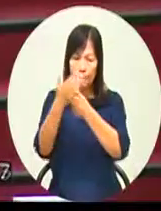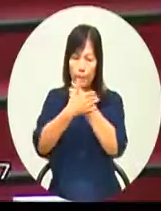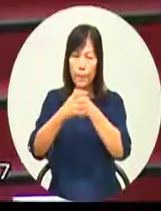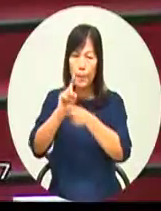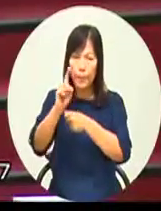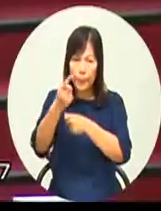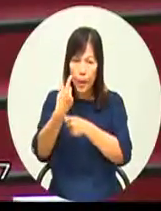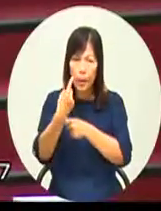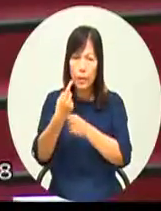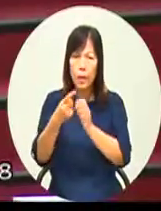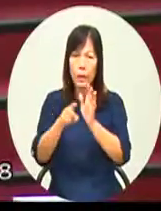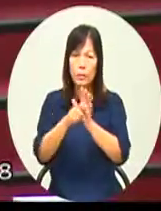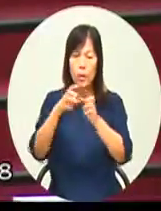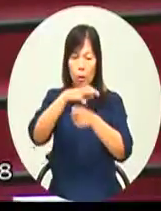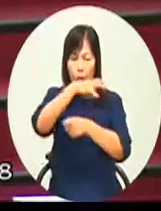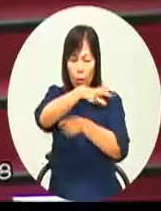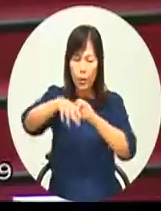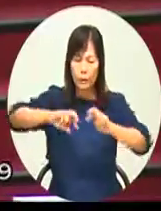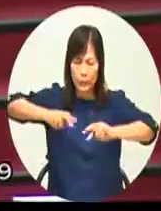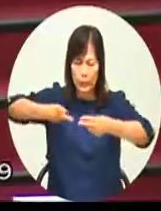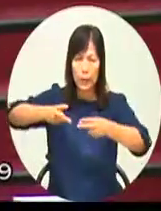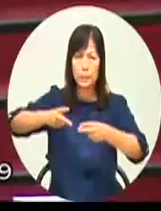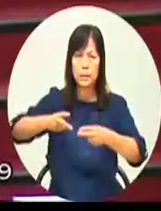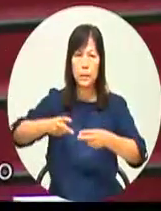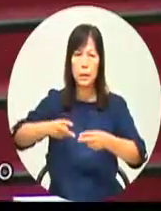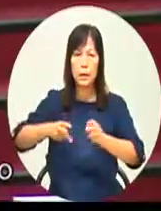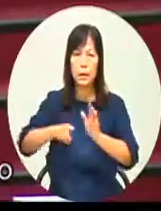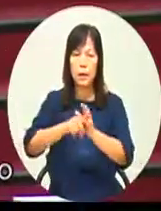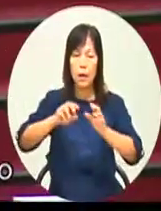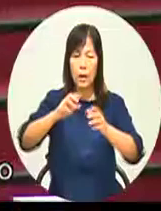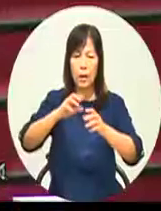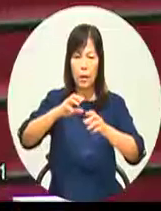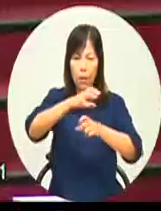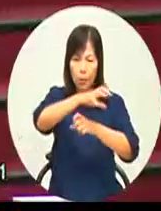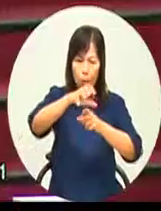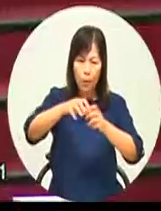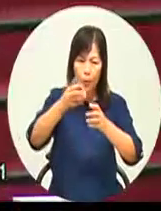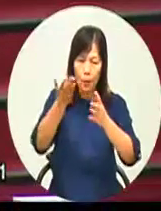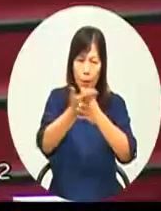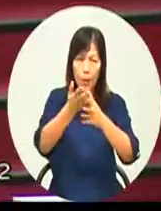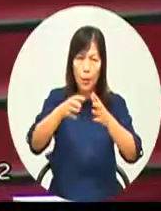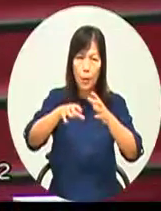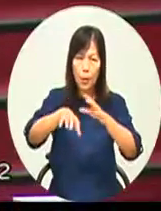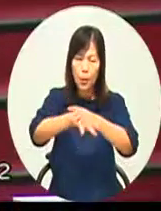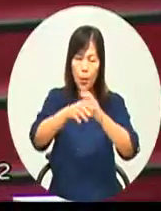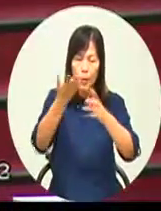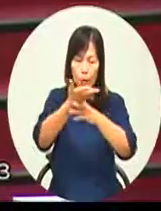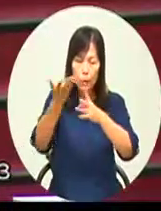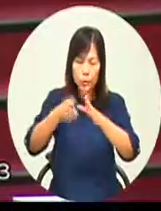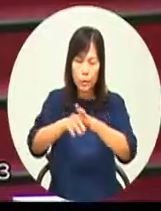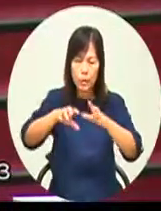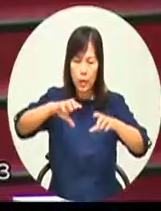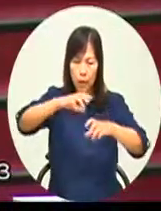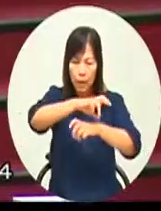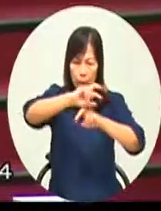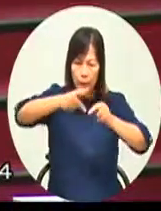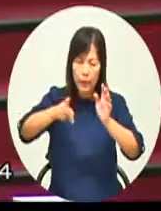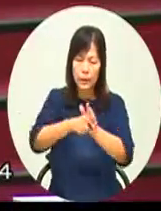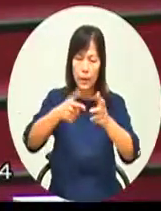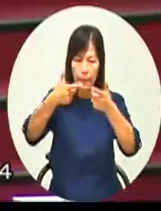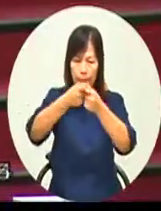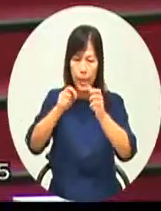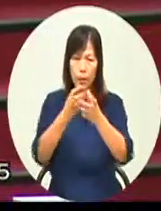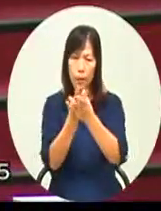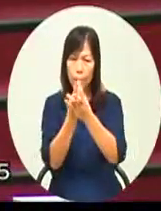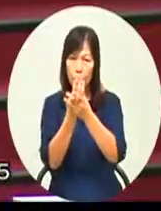个环境的改善、空间的改善，以及配合开发温泉